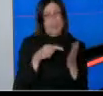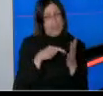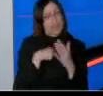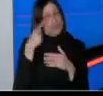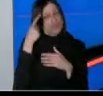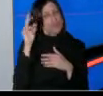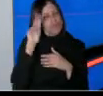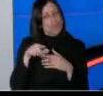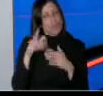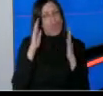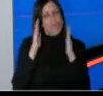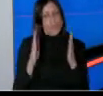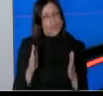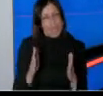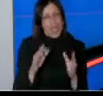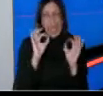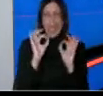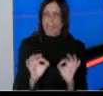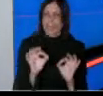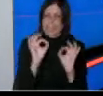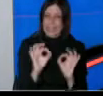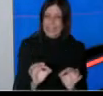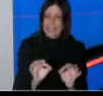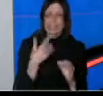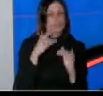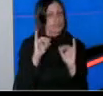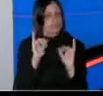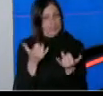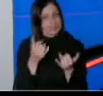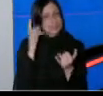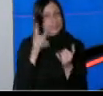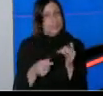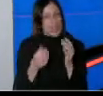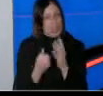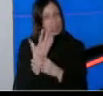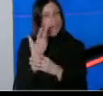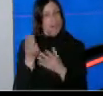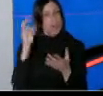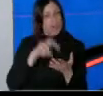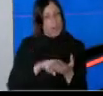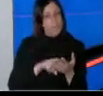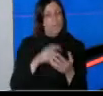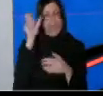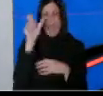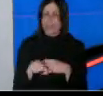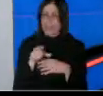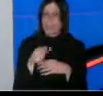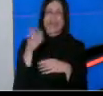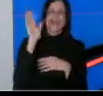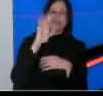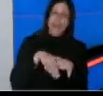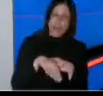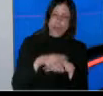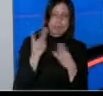חושב שיש שם איזושהי אמונה אמיתית, שכן צריך לקום איזה אדם כזה, למרות כל